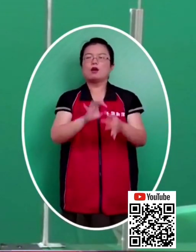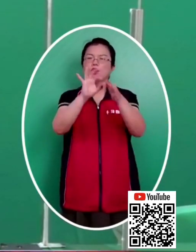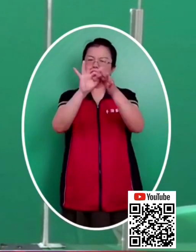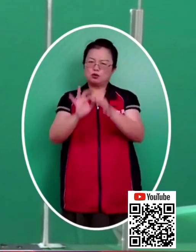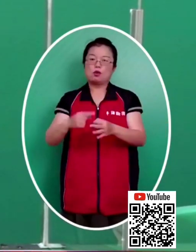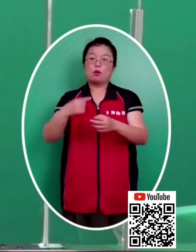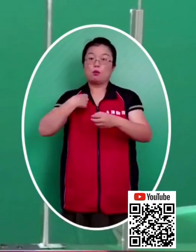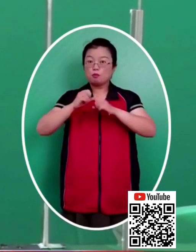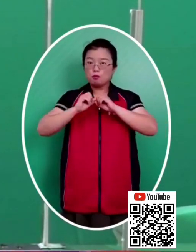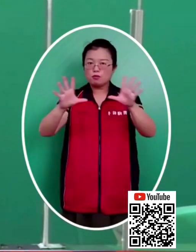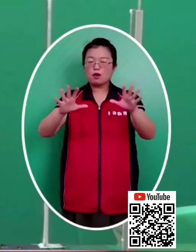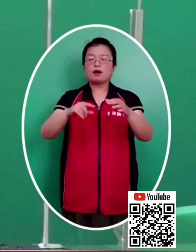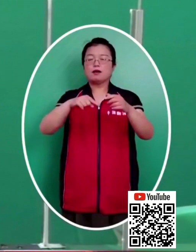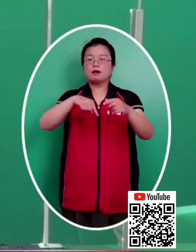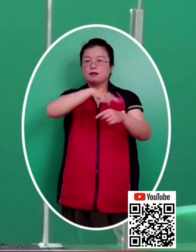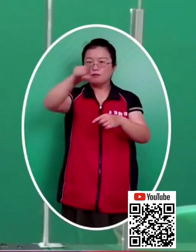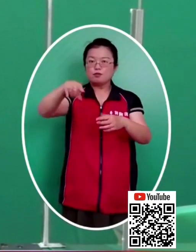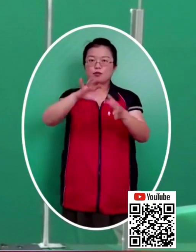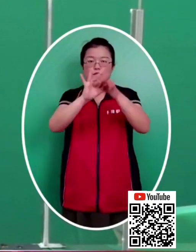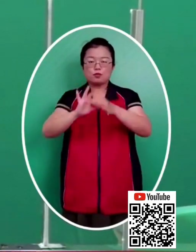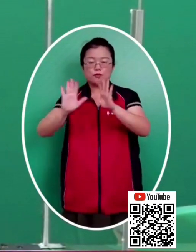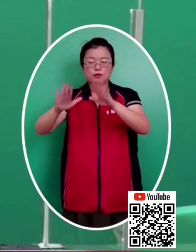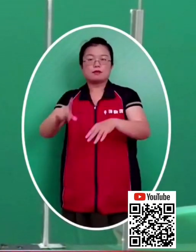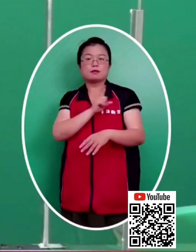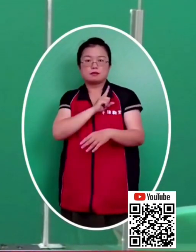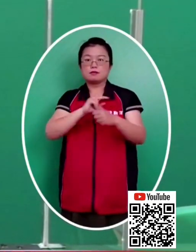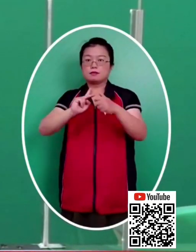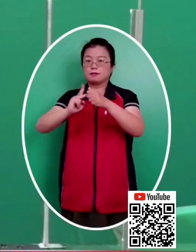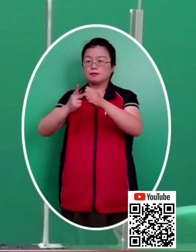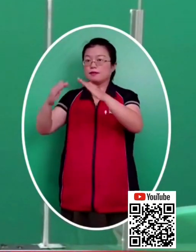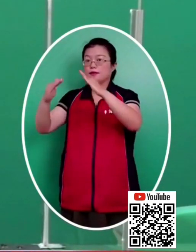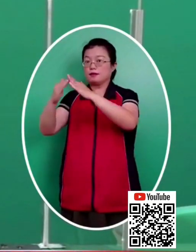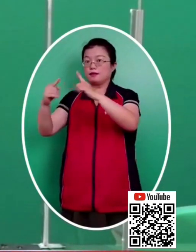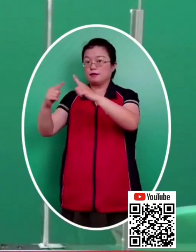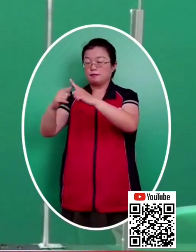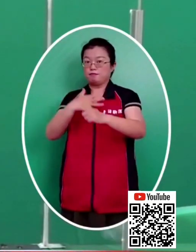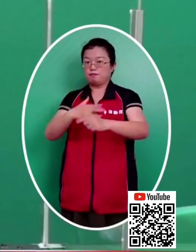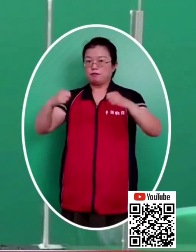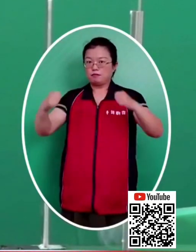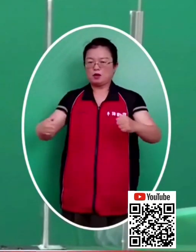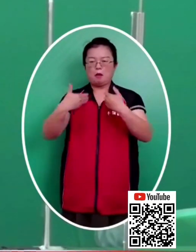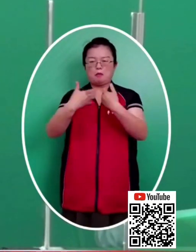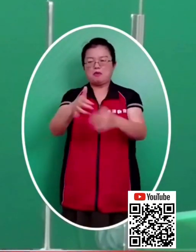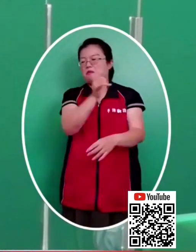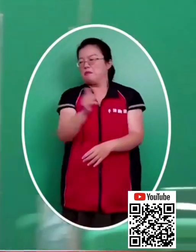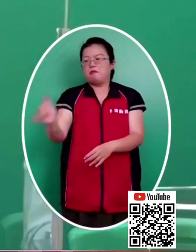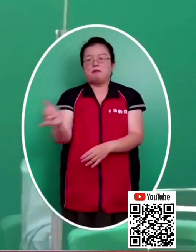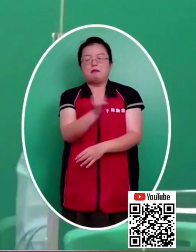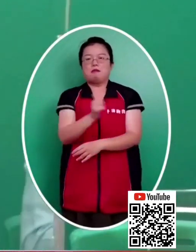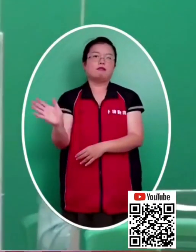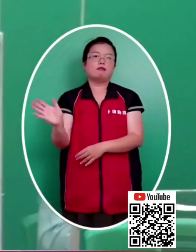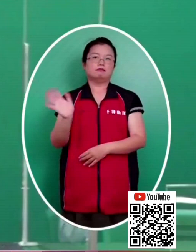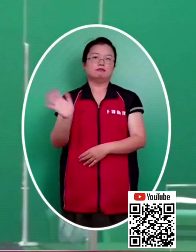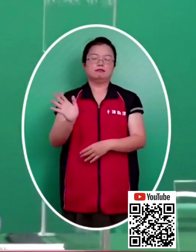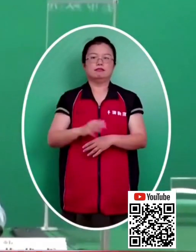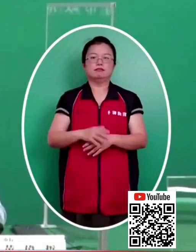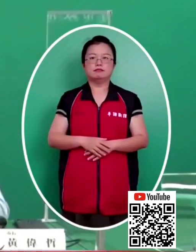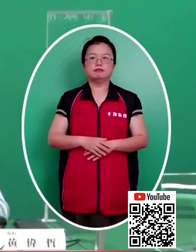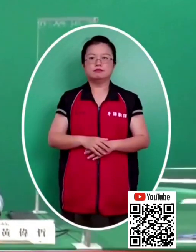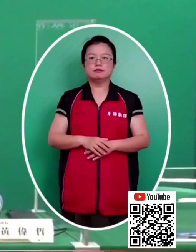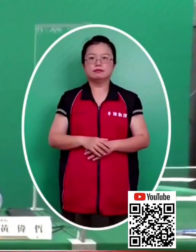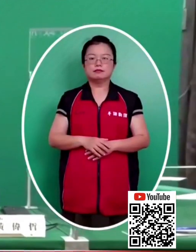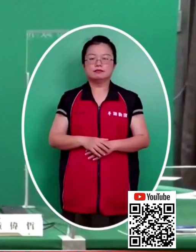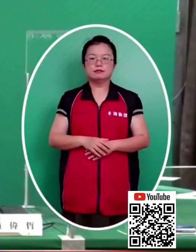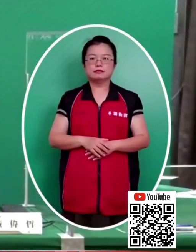是呼吁了，大家能够为了自己的健康跟家人健康，在这段时间尽量少移动会比较好。 好，那